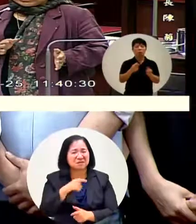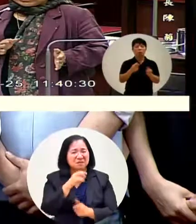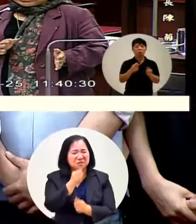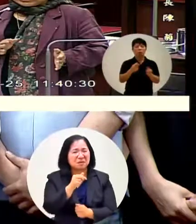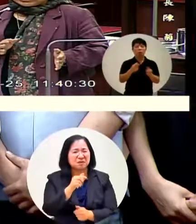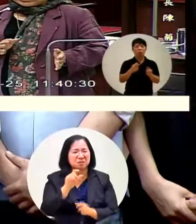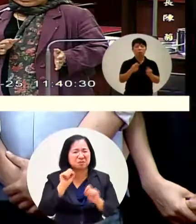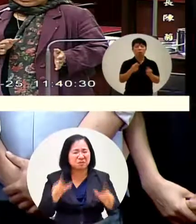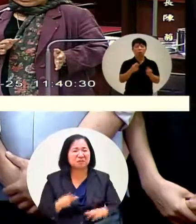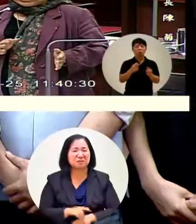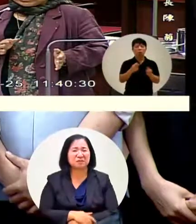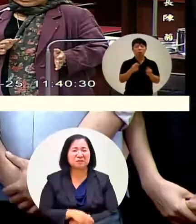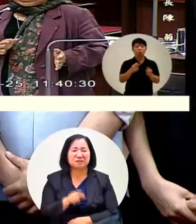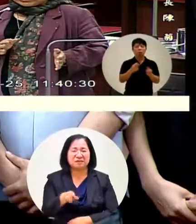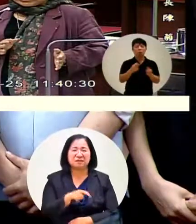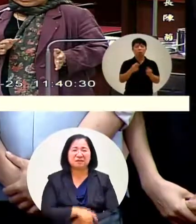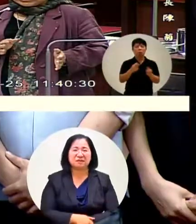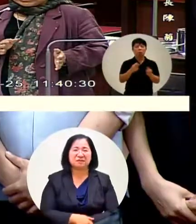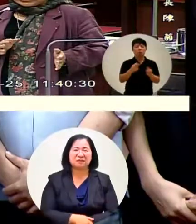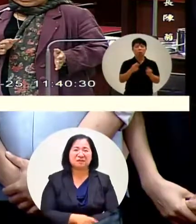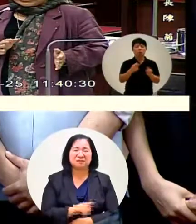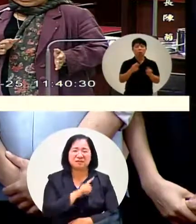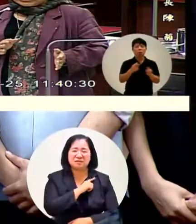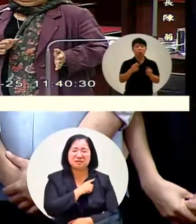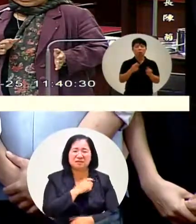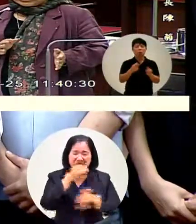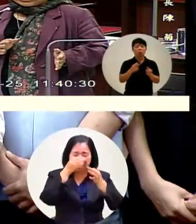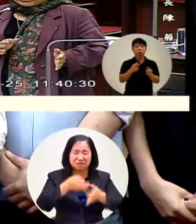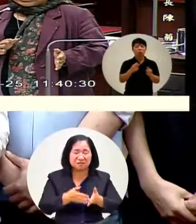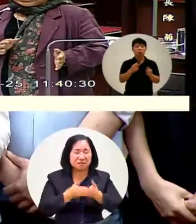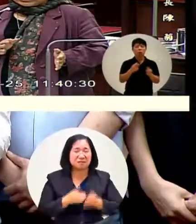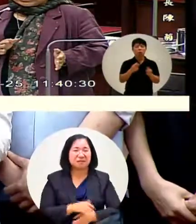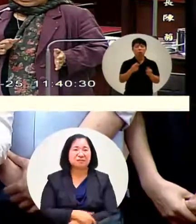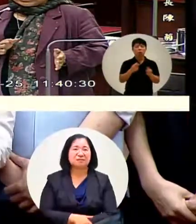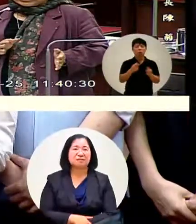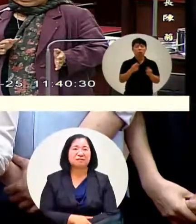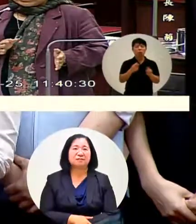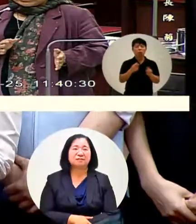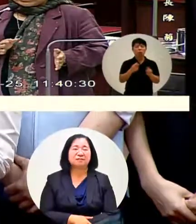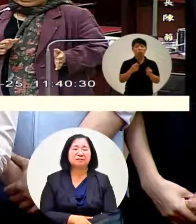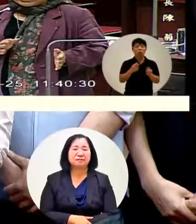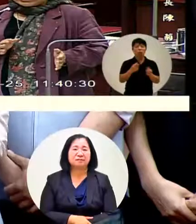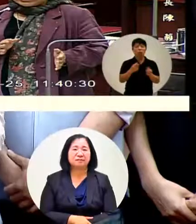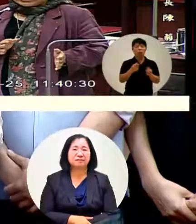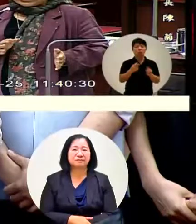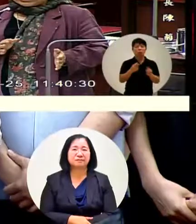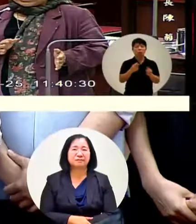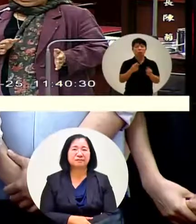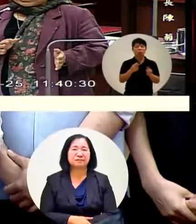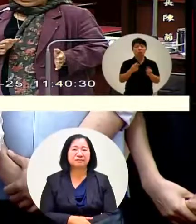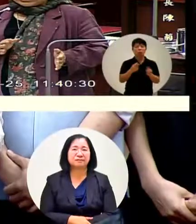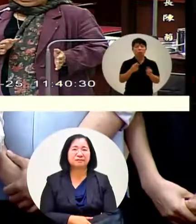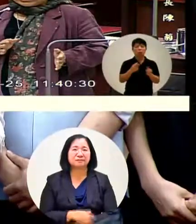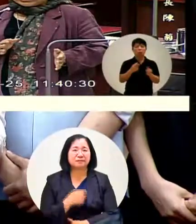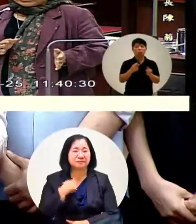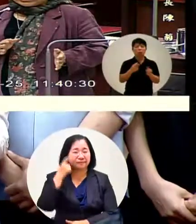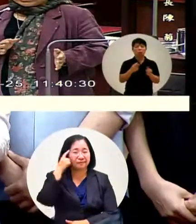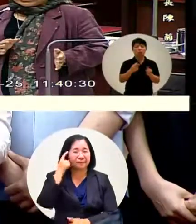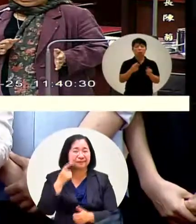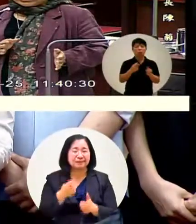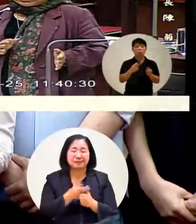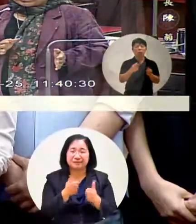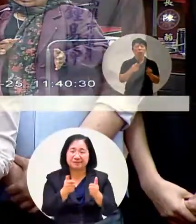韩国瑜市长仅仅只是四个月而已，你如此对他苛刻，也不准让他的局长帮他代打，这是什么样的标